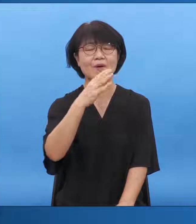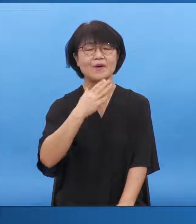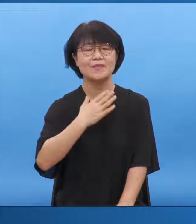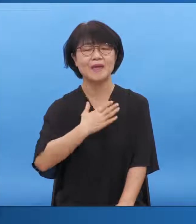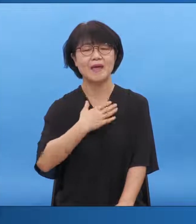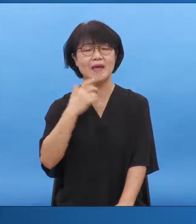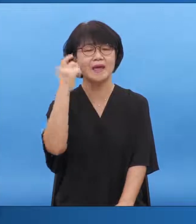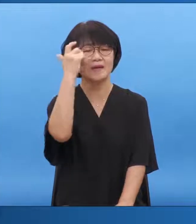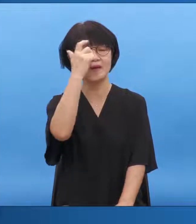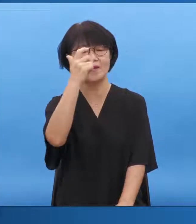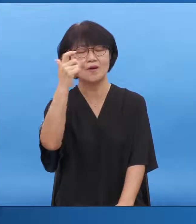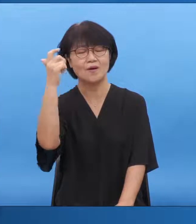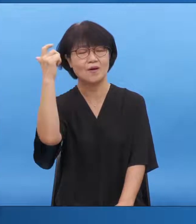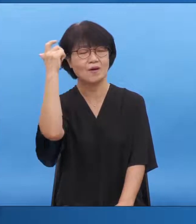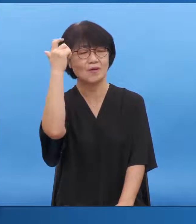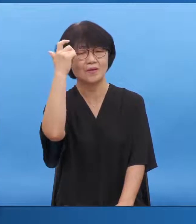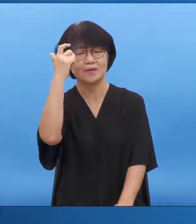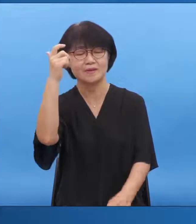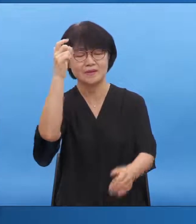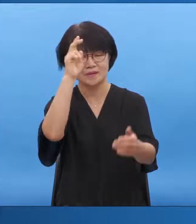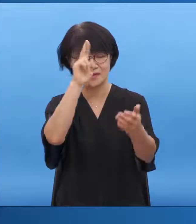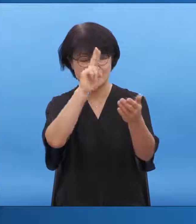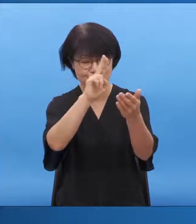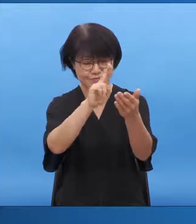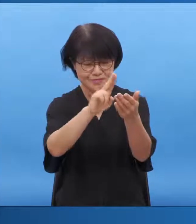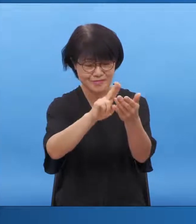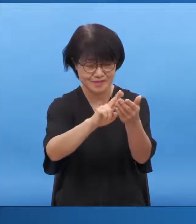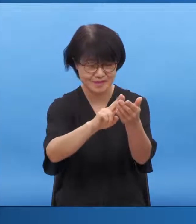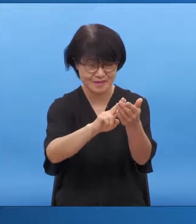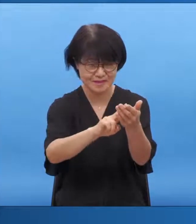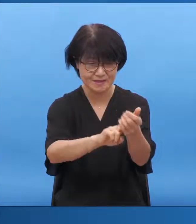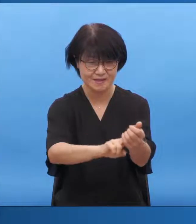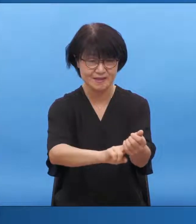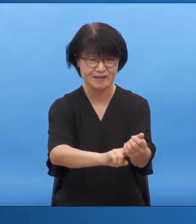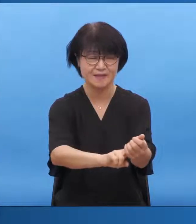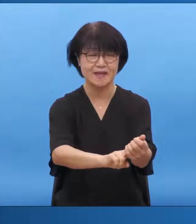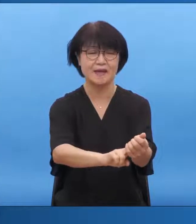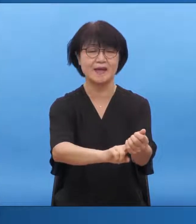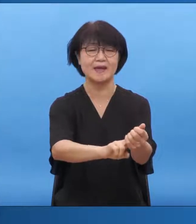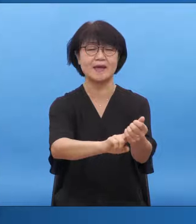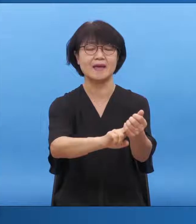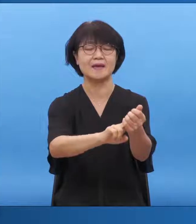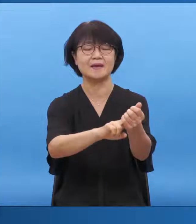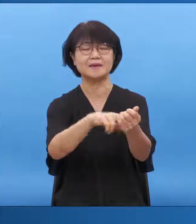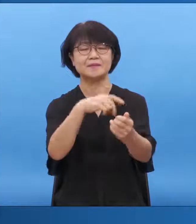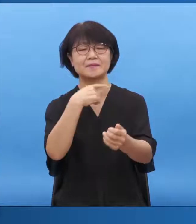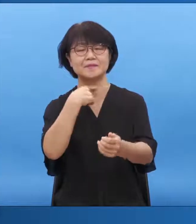그곳으로 내 영혼을 숨기시네.